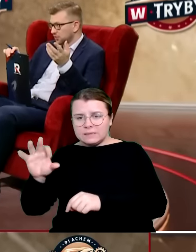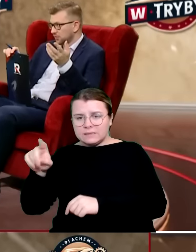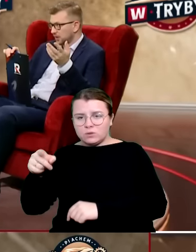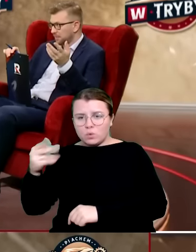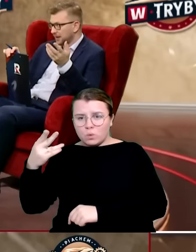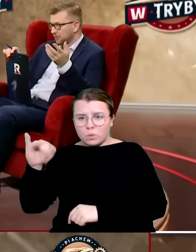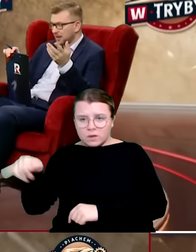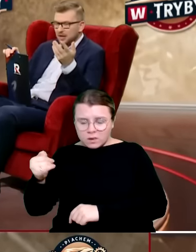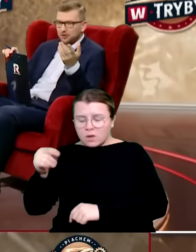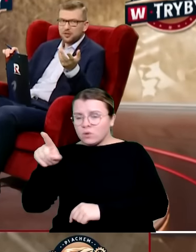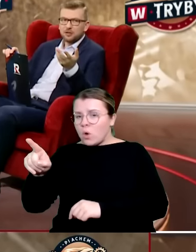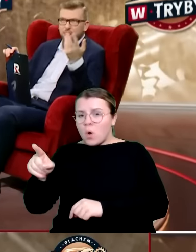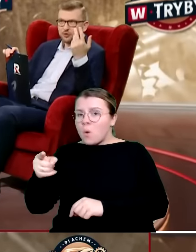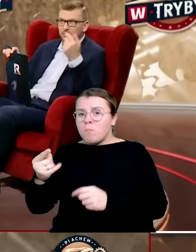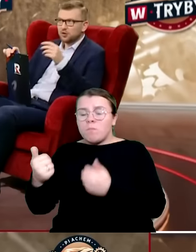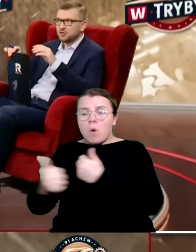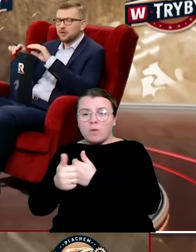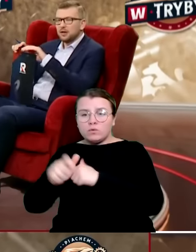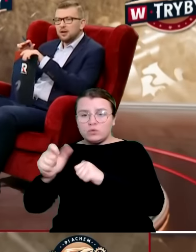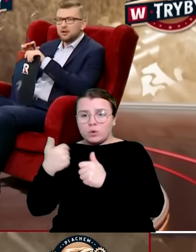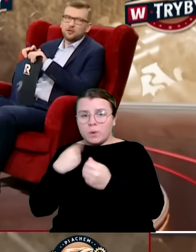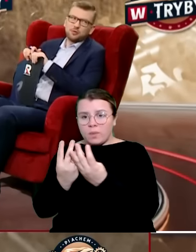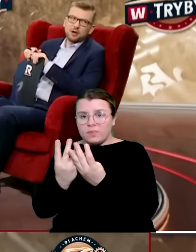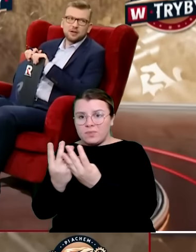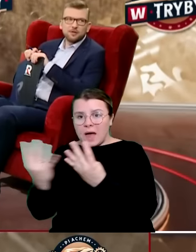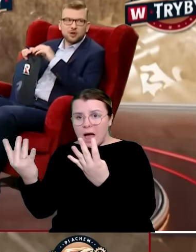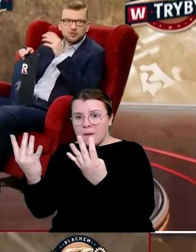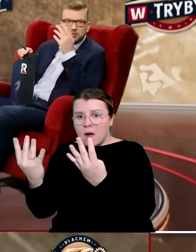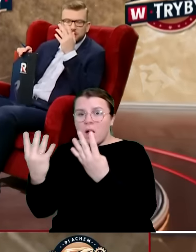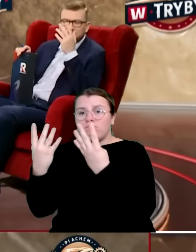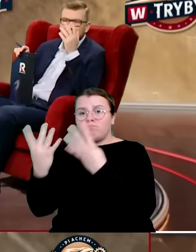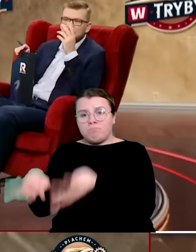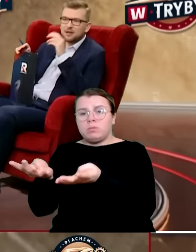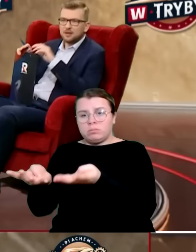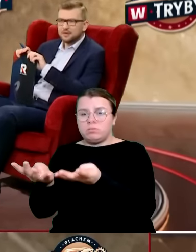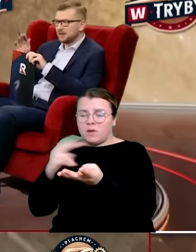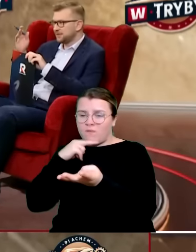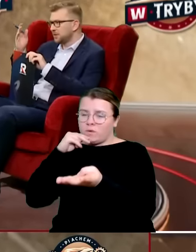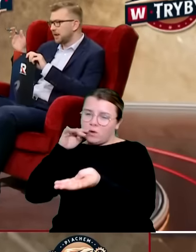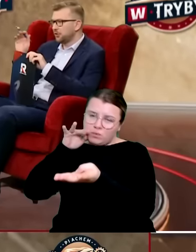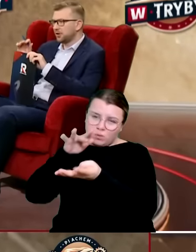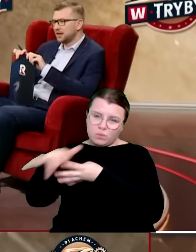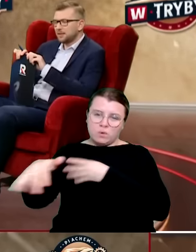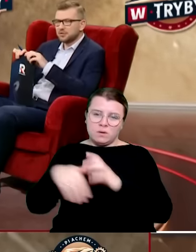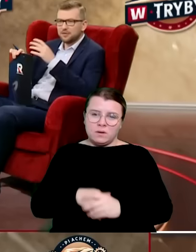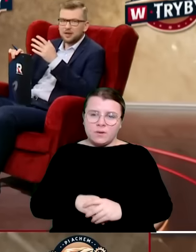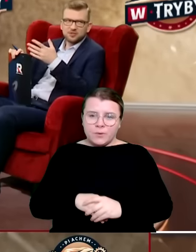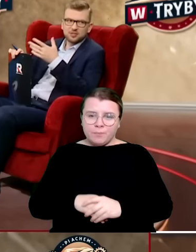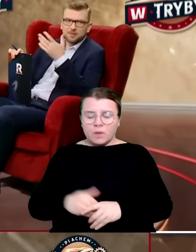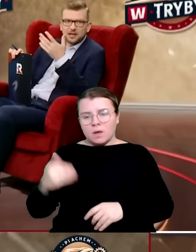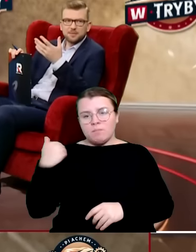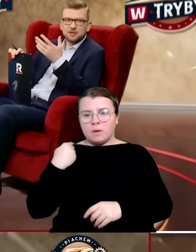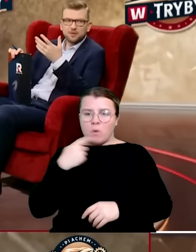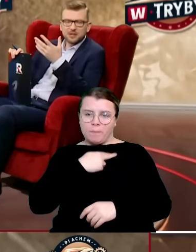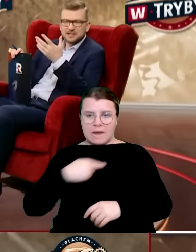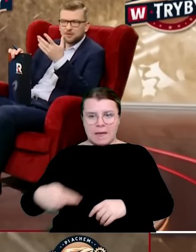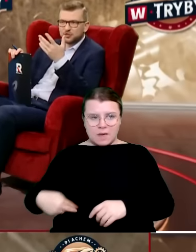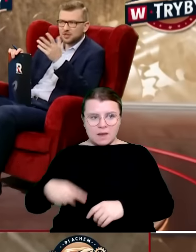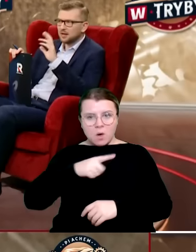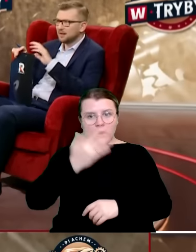Stroniu Śląskim, która pękła. Donald Tusk a miała wychodzi, nie pękać. No słuchaj, no wychodzi ci premier ze swoim autorytetem, gdzie wie wszystko, ma